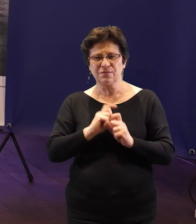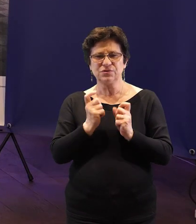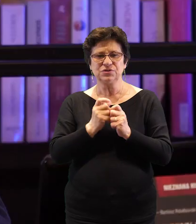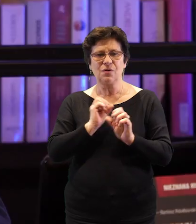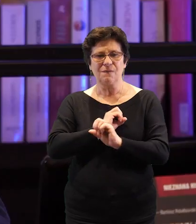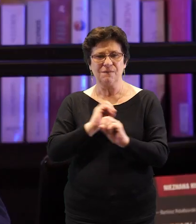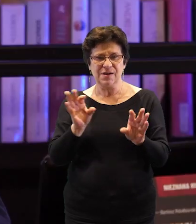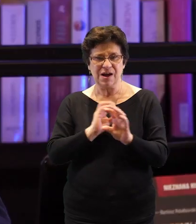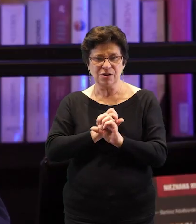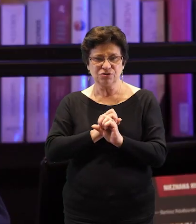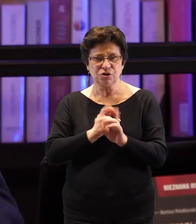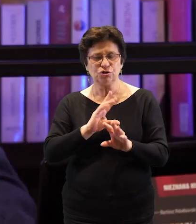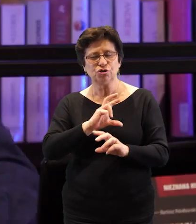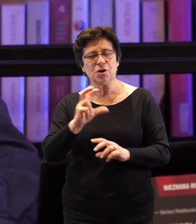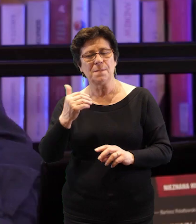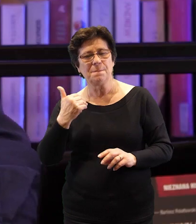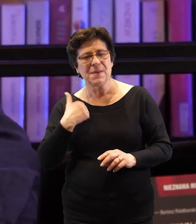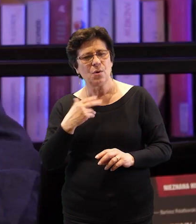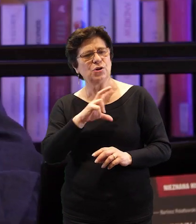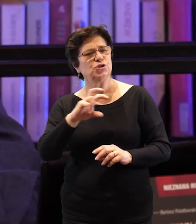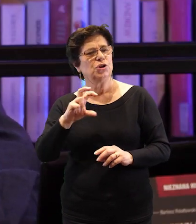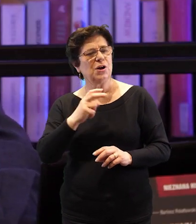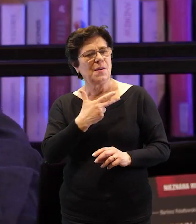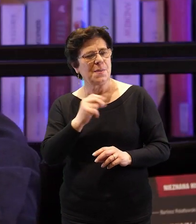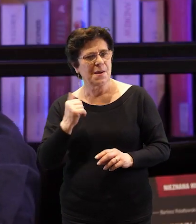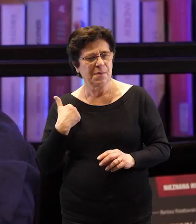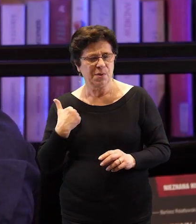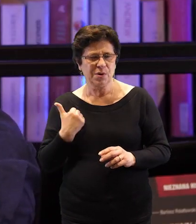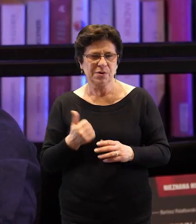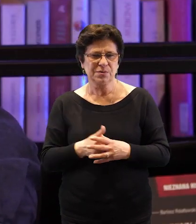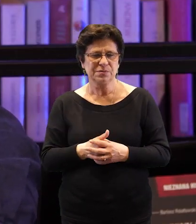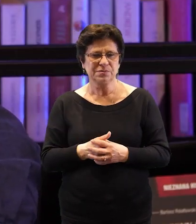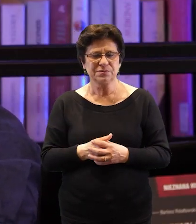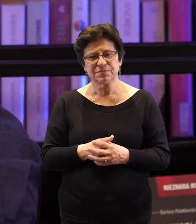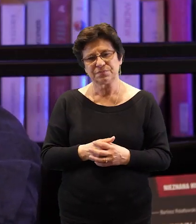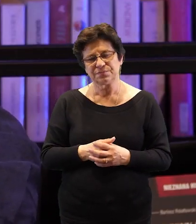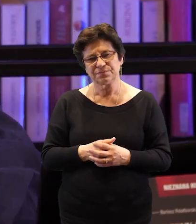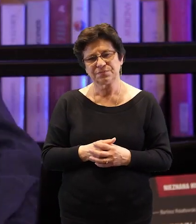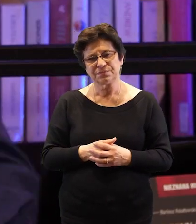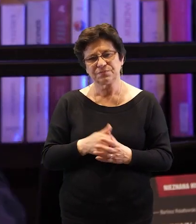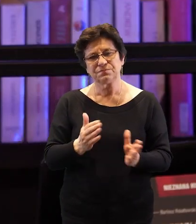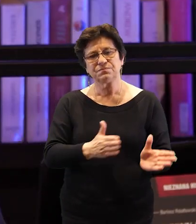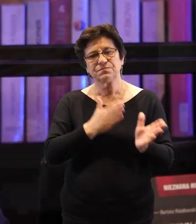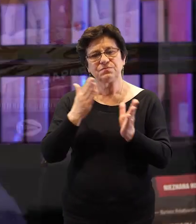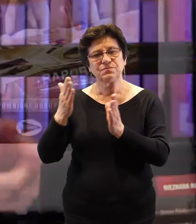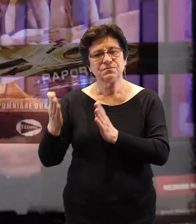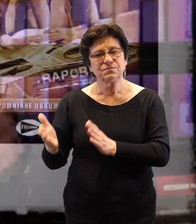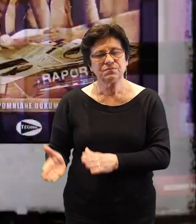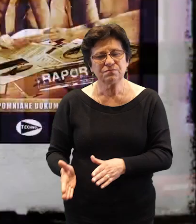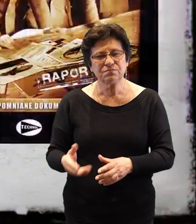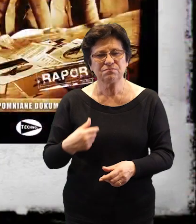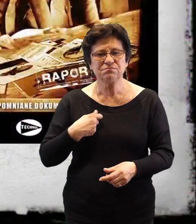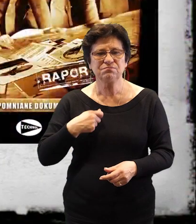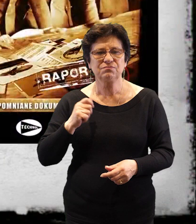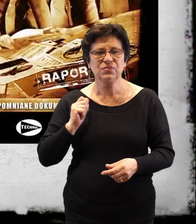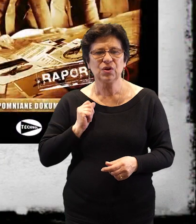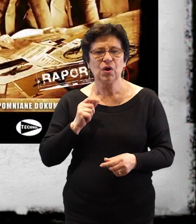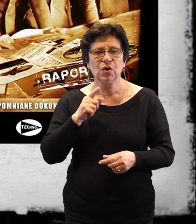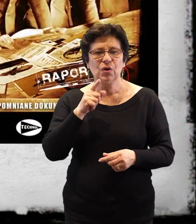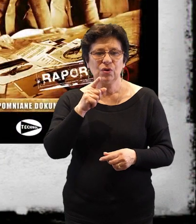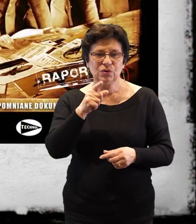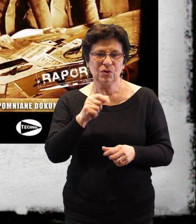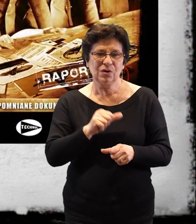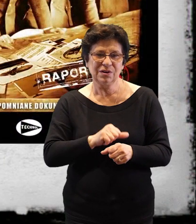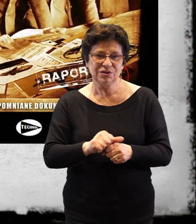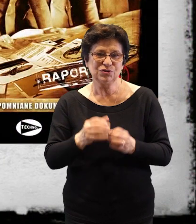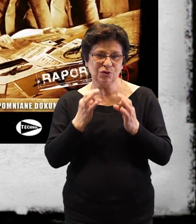czy były, czy nie były takie prace prowadzone. Kolejne moje śledztwo dziennikarskie, no to jest właśnie to, o którym